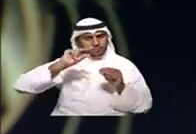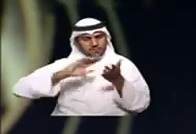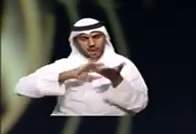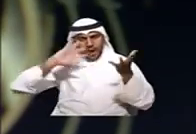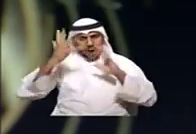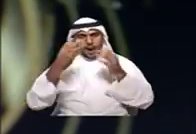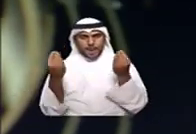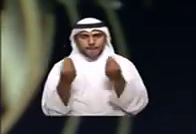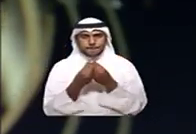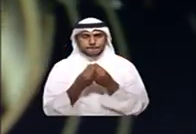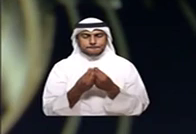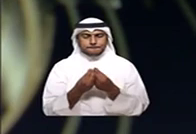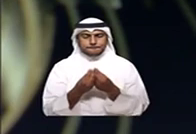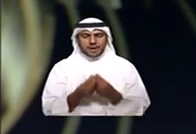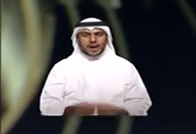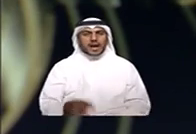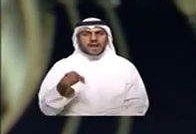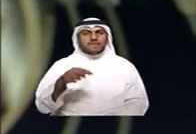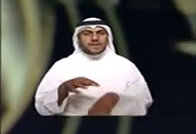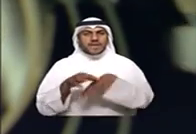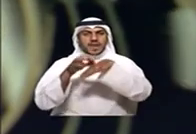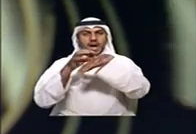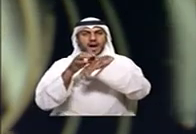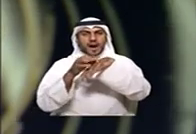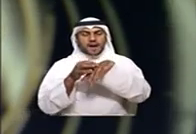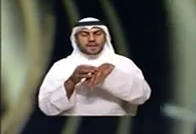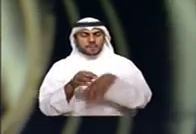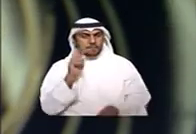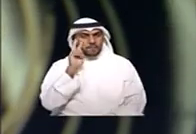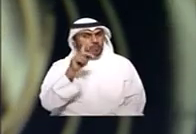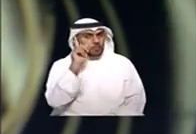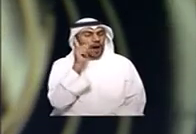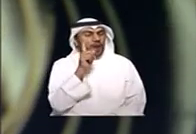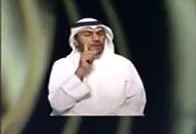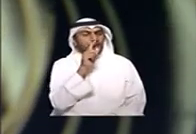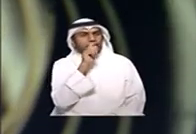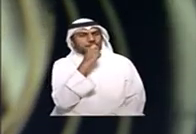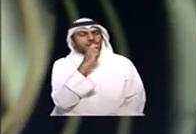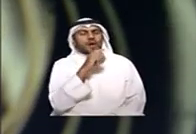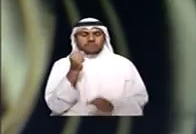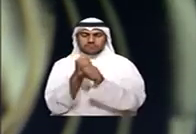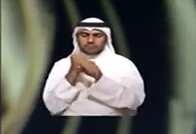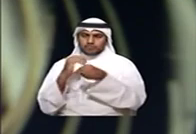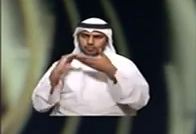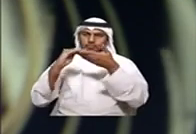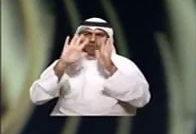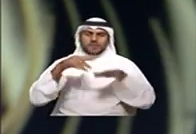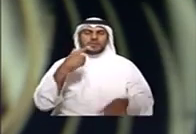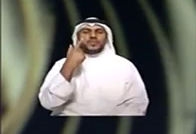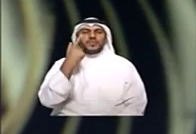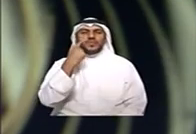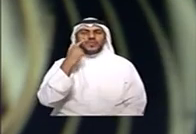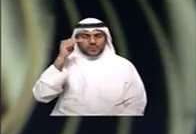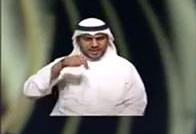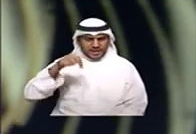المنكوبين، يقف جنود خلف هذه الجهود الكبيرة بأدوار بالغة الأهمية يساعد لتسليط الضوء على بعض